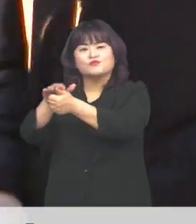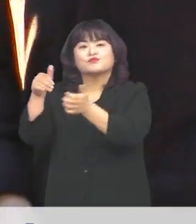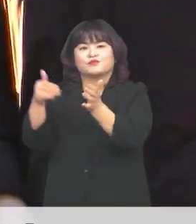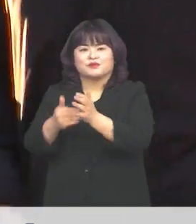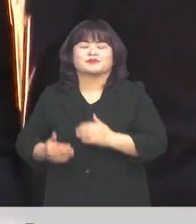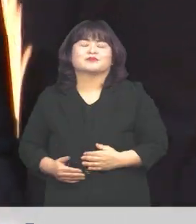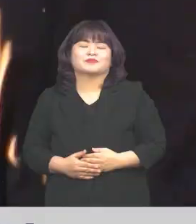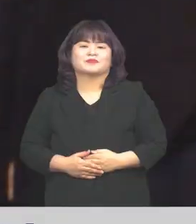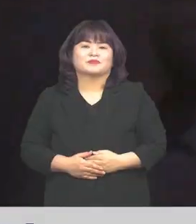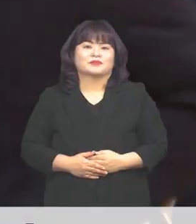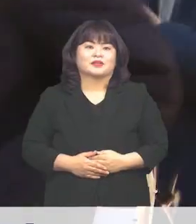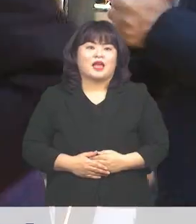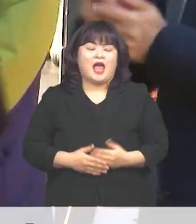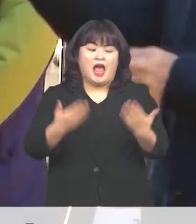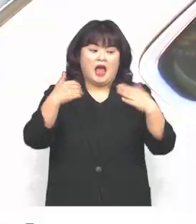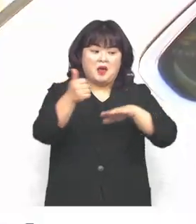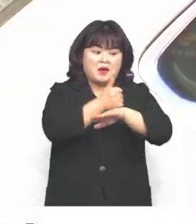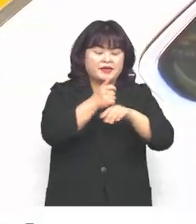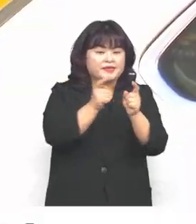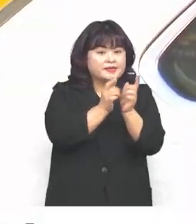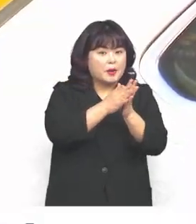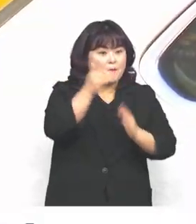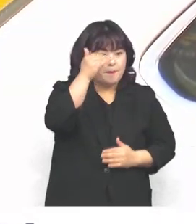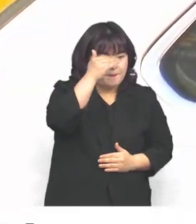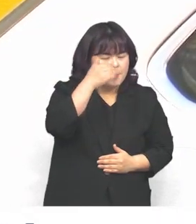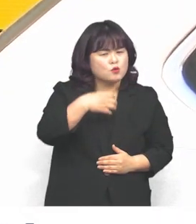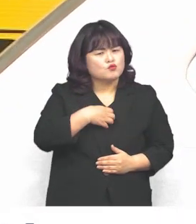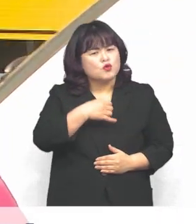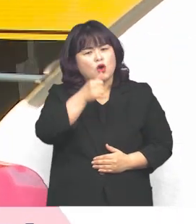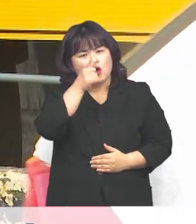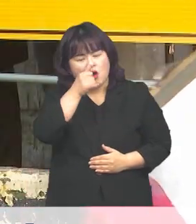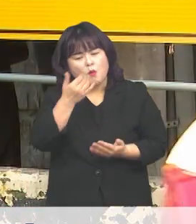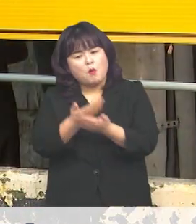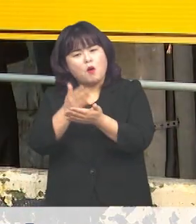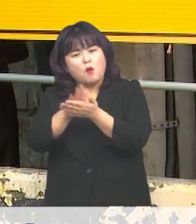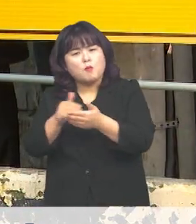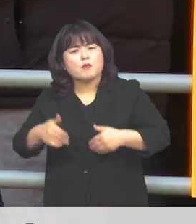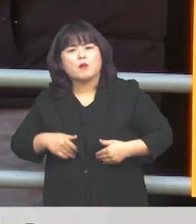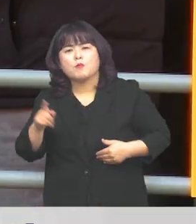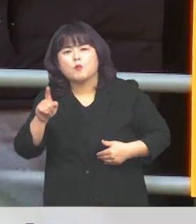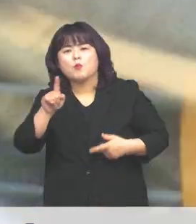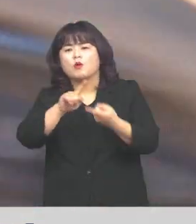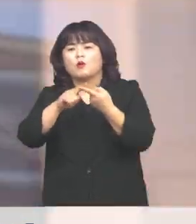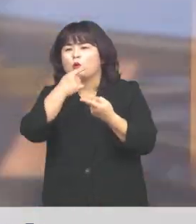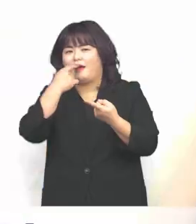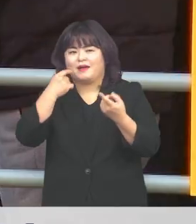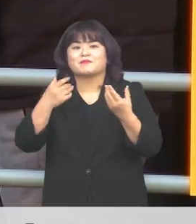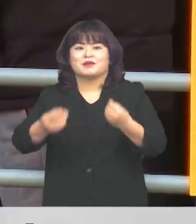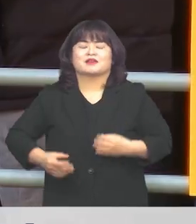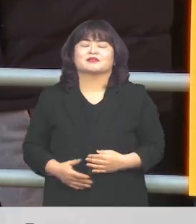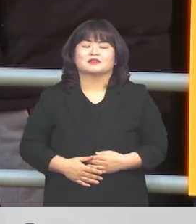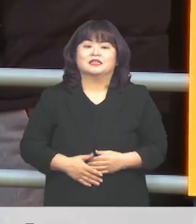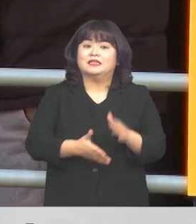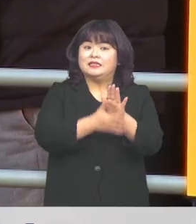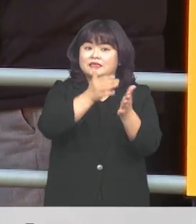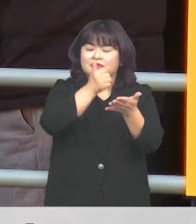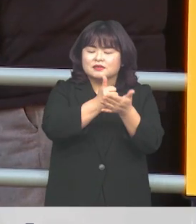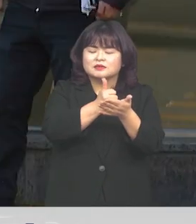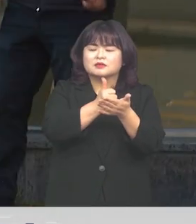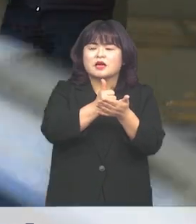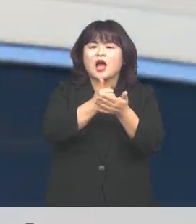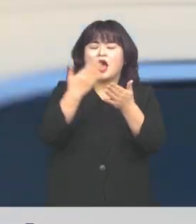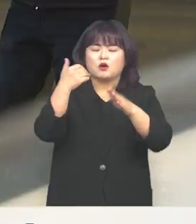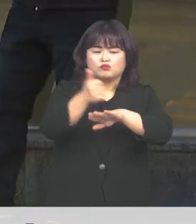봉사자들을 격려했습니다. 이어 통학로를 직접 둘러보며 위험 요소와 개선이 필요한 사항을 확인했습니다.